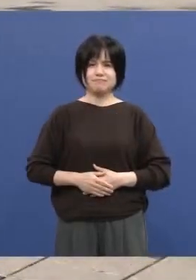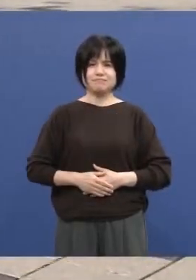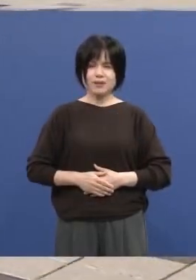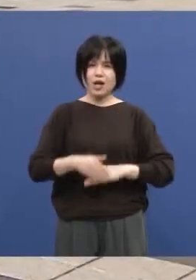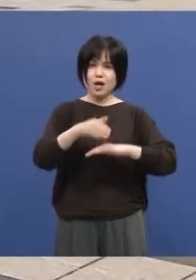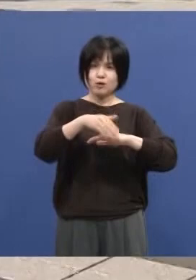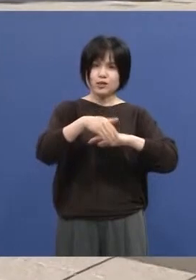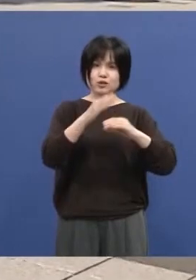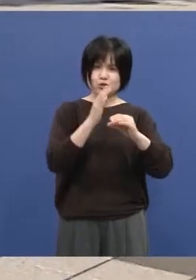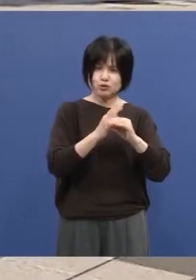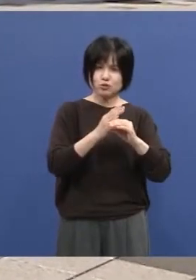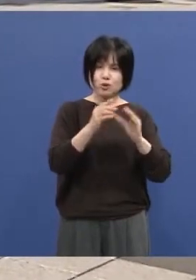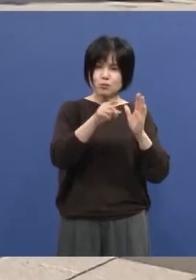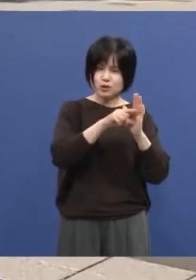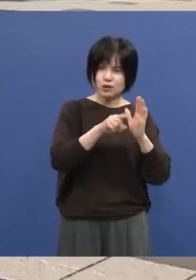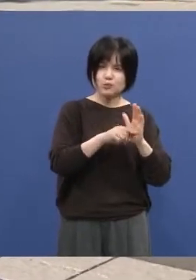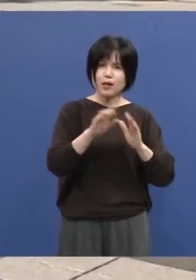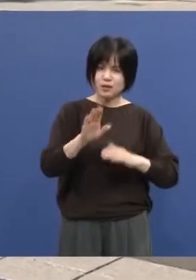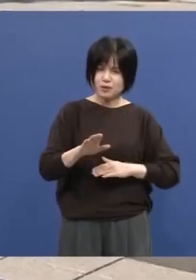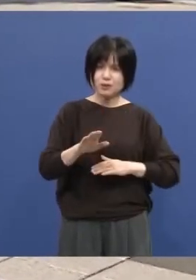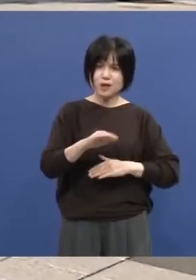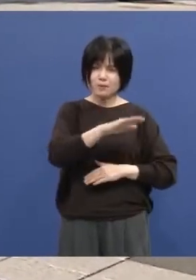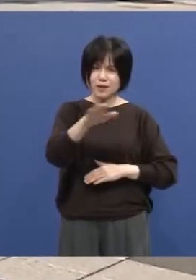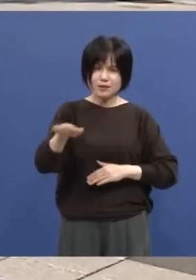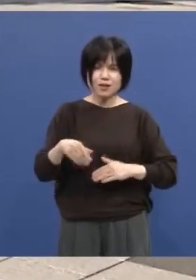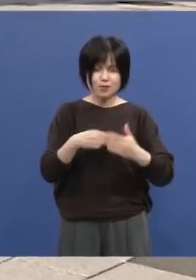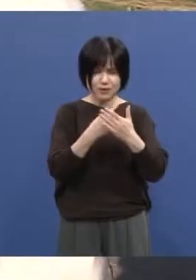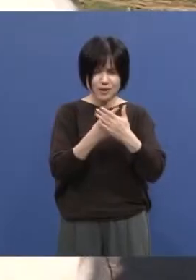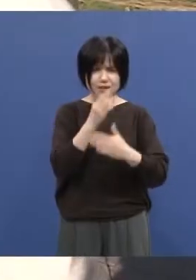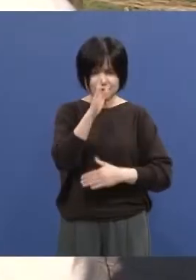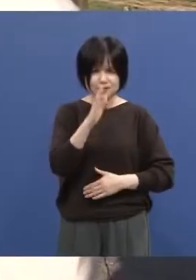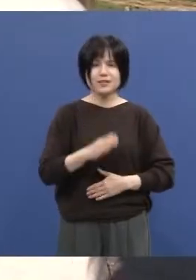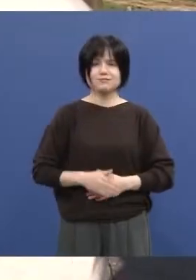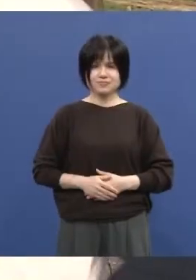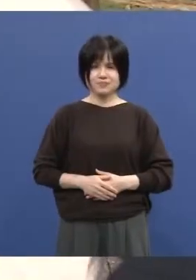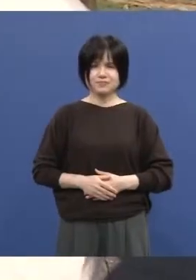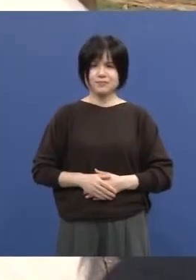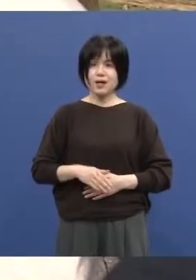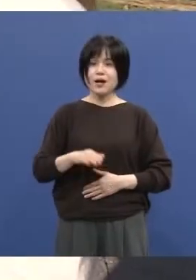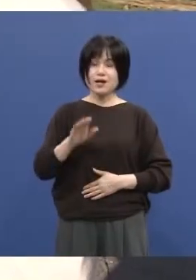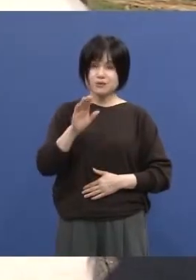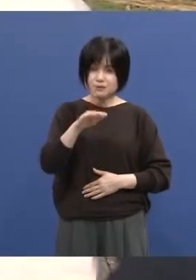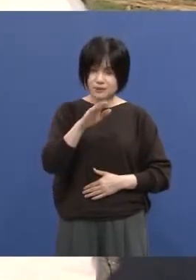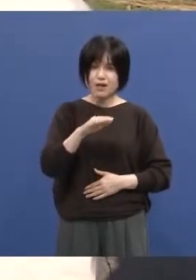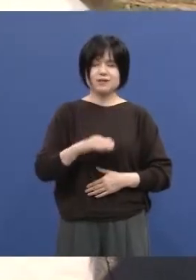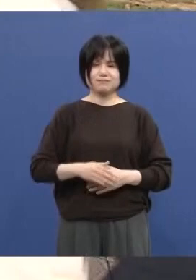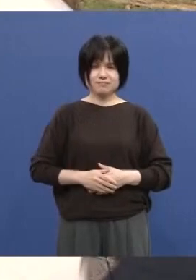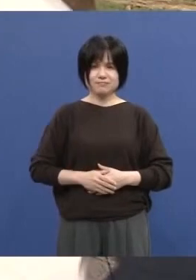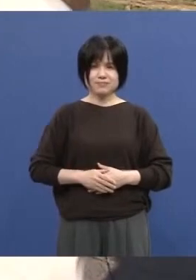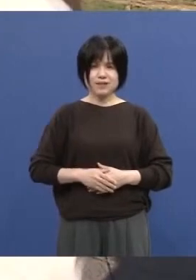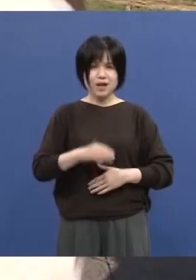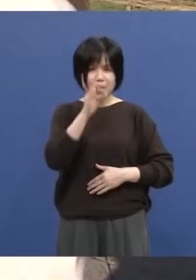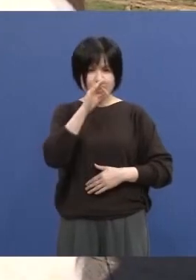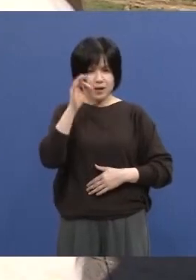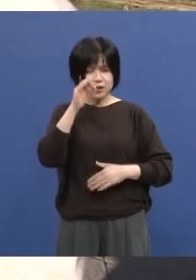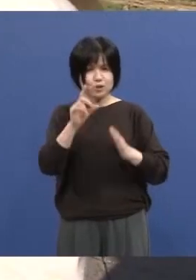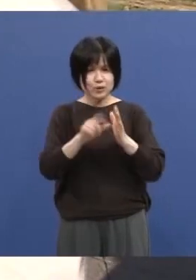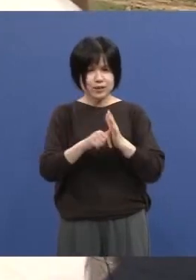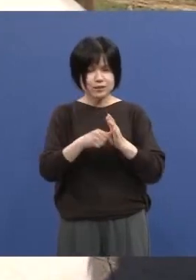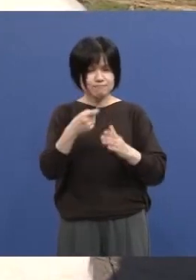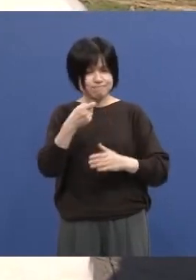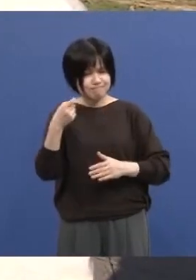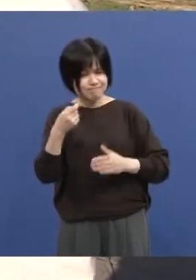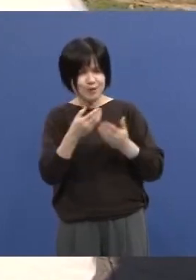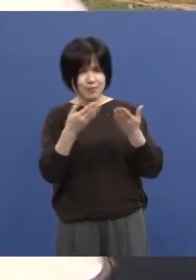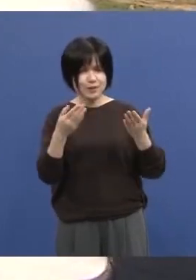付中のプログラムもございますので、ぜひ皆さんご参加ください。あ、清水さん、散策中に気になるお店を見つけたので、ち